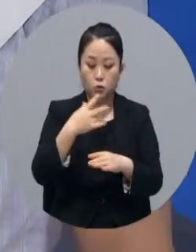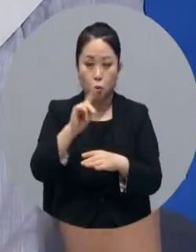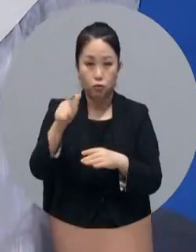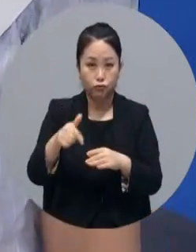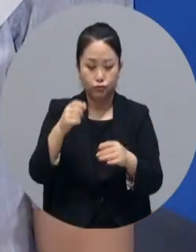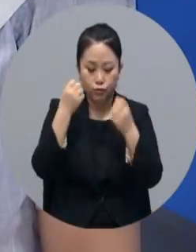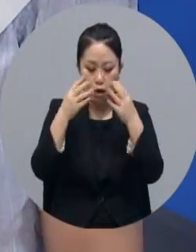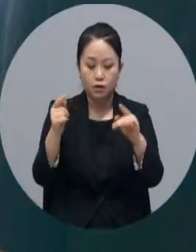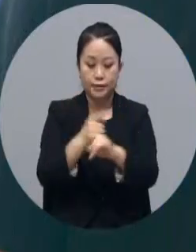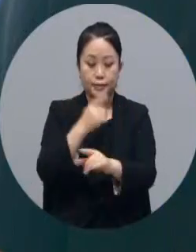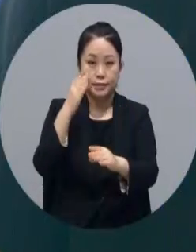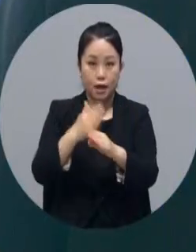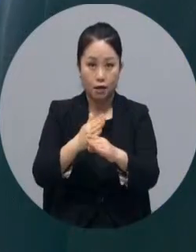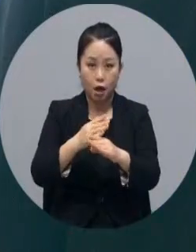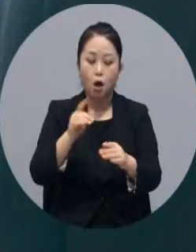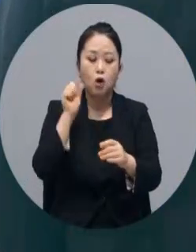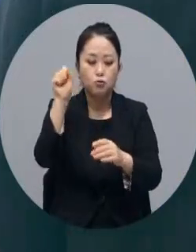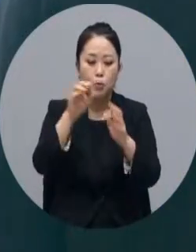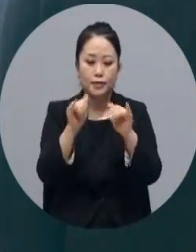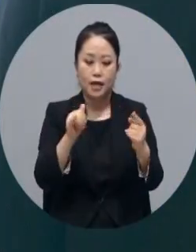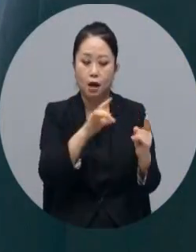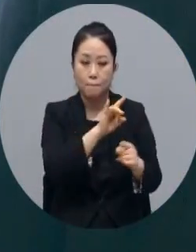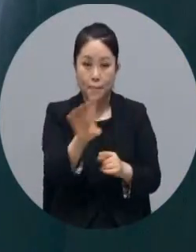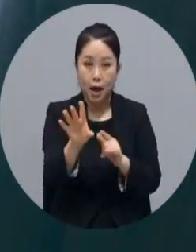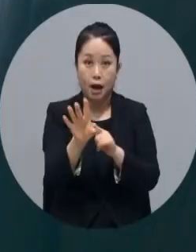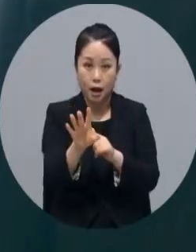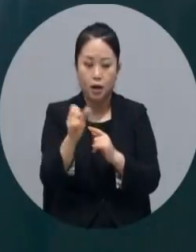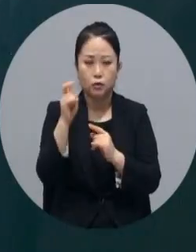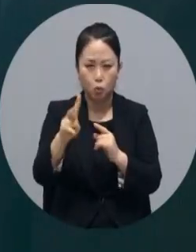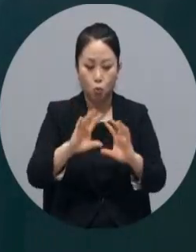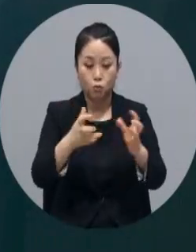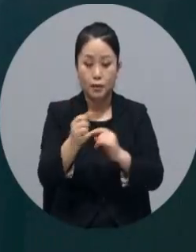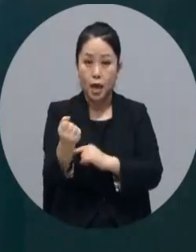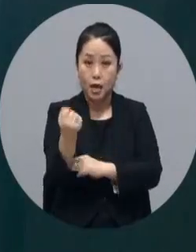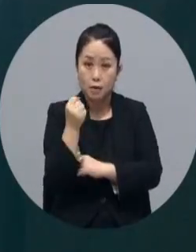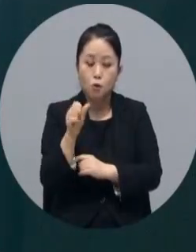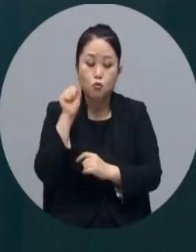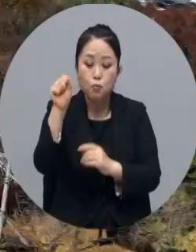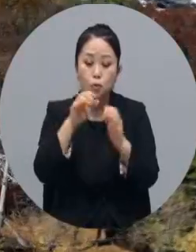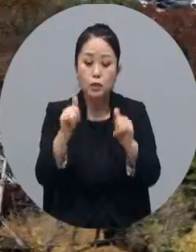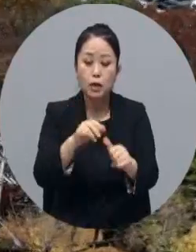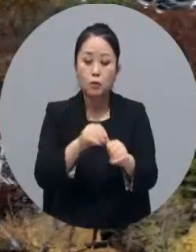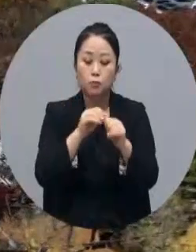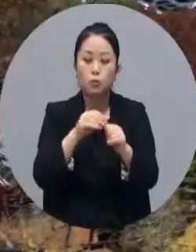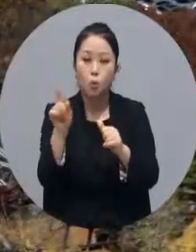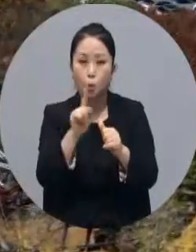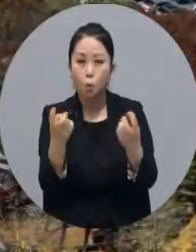단일화와 이에 맞서는 국민의힘 후보 선출이 어떻게 펼쳐질지 관심이 쏠리는